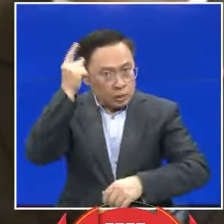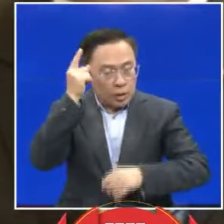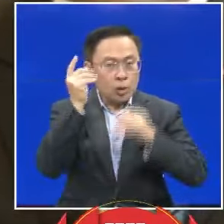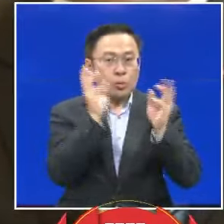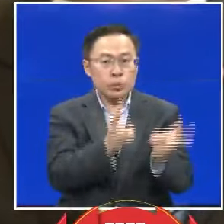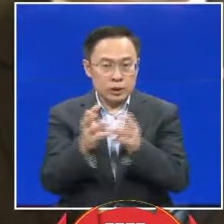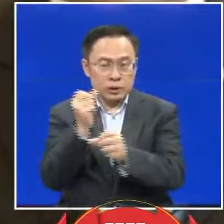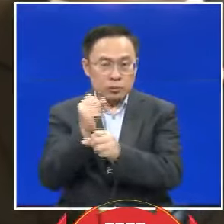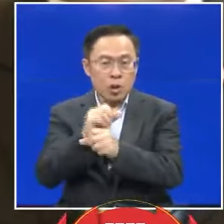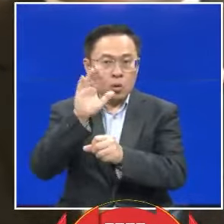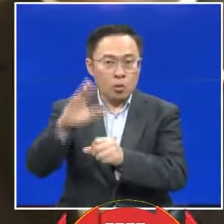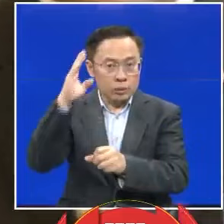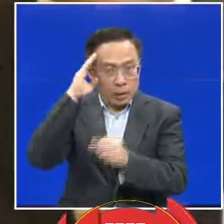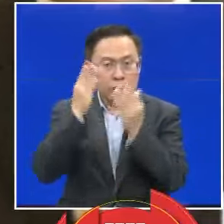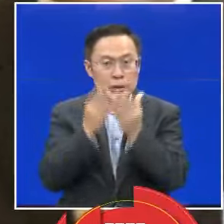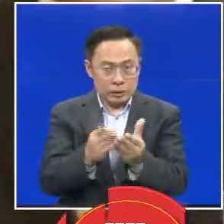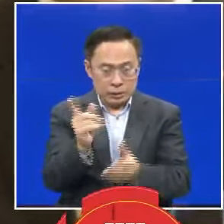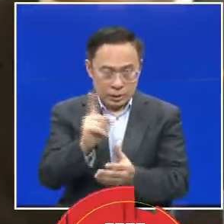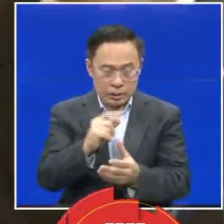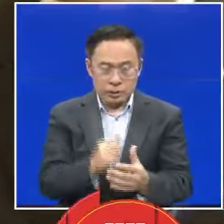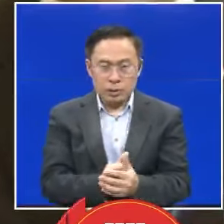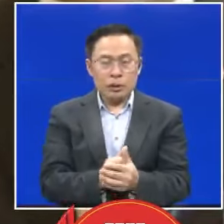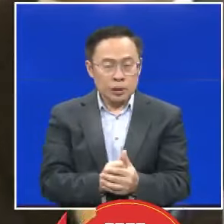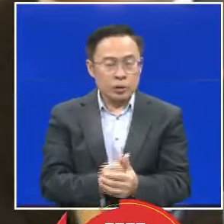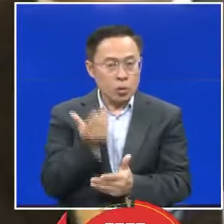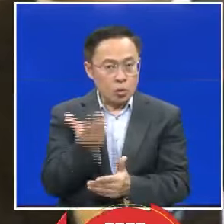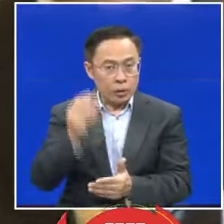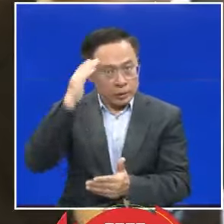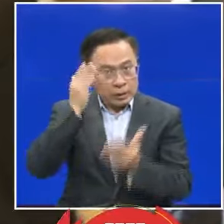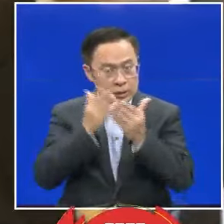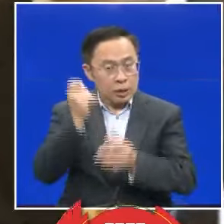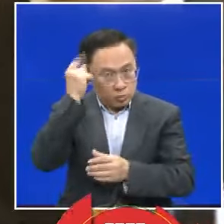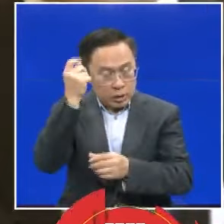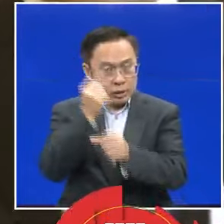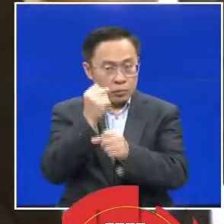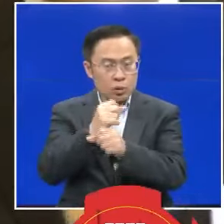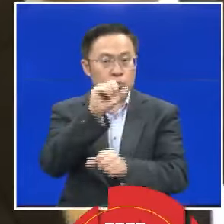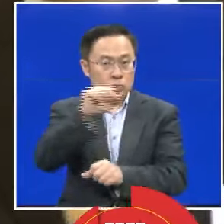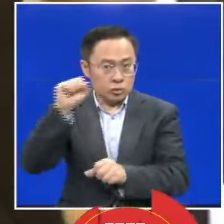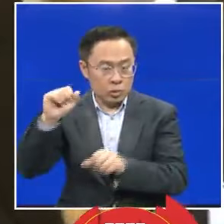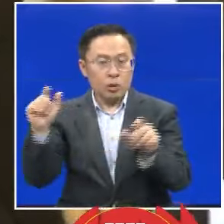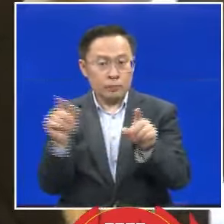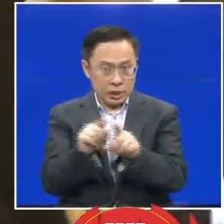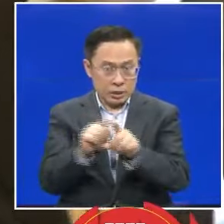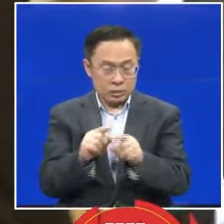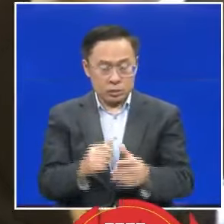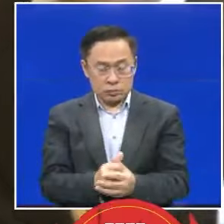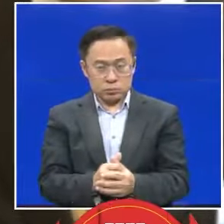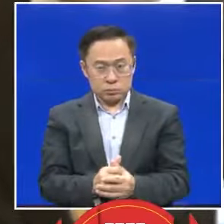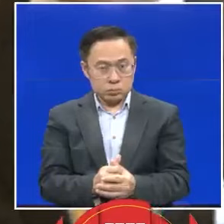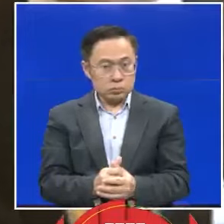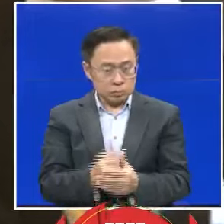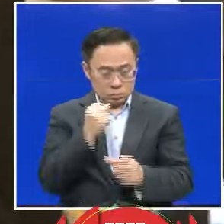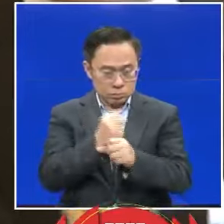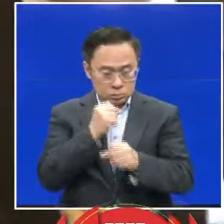พขณะเดียวกันทางกองทัพก็ต้องเข้าใจการทำงานของสภาเหมือนกันนะคะโดยเฉพาะจะทำไปสู่การสร้างบรรยากา